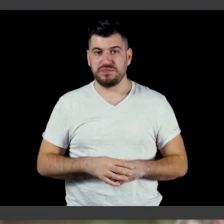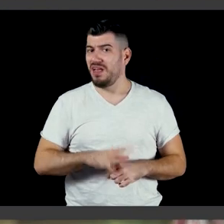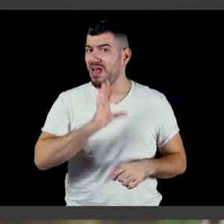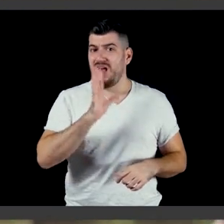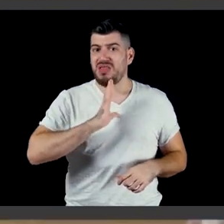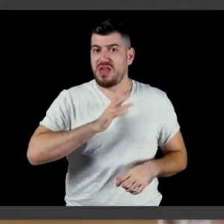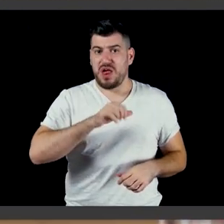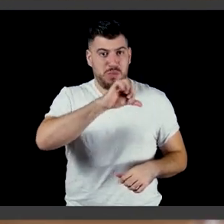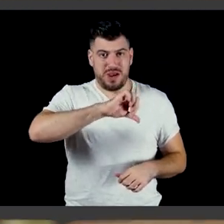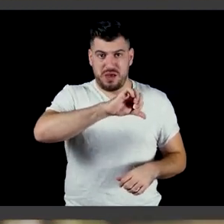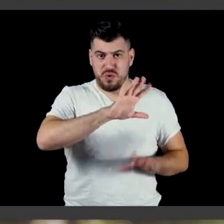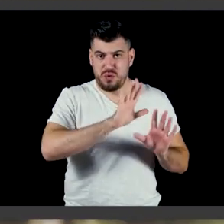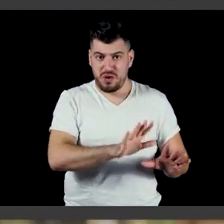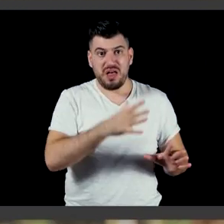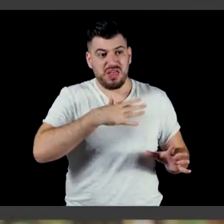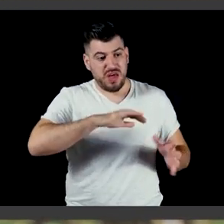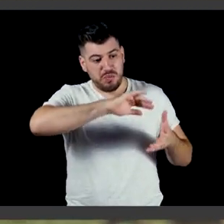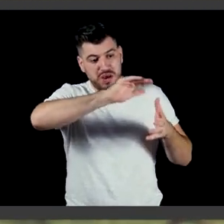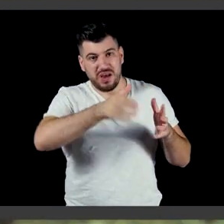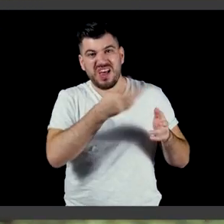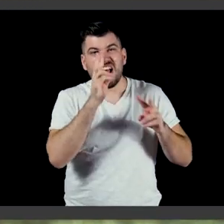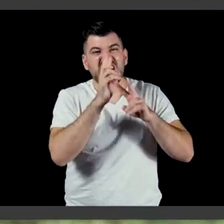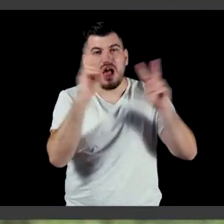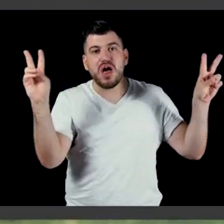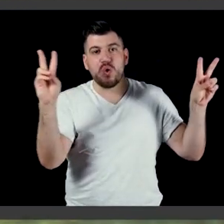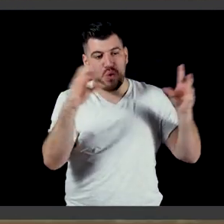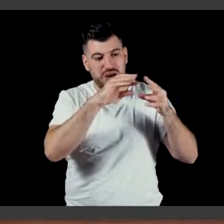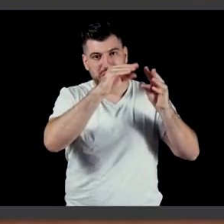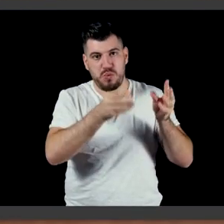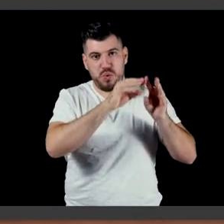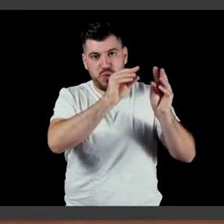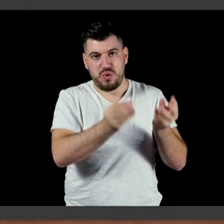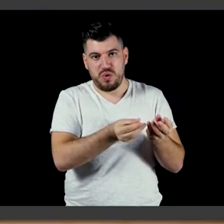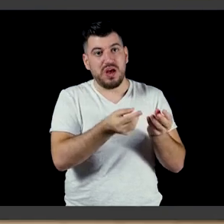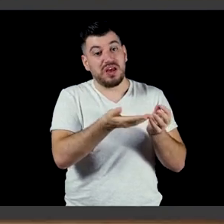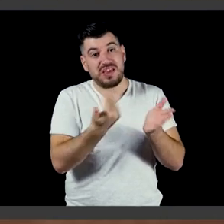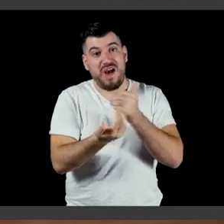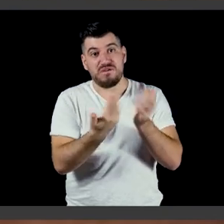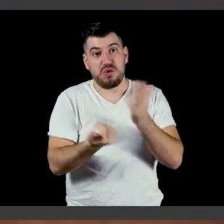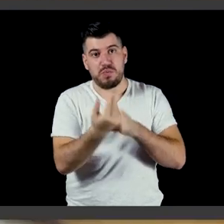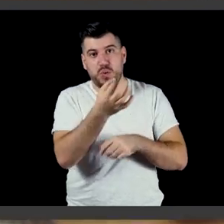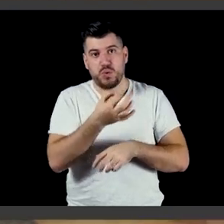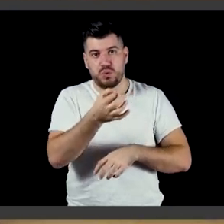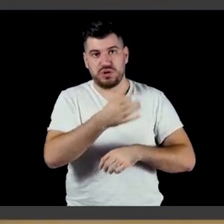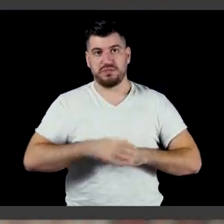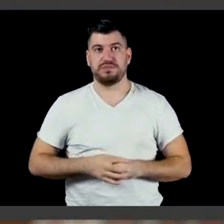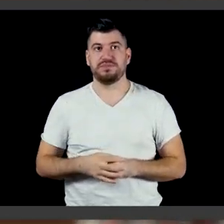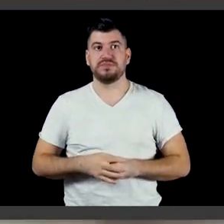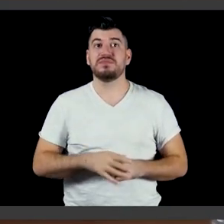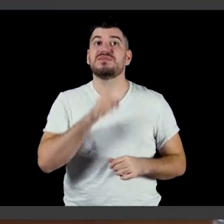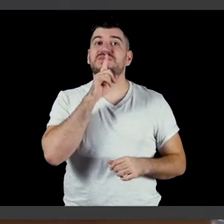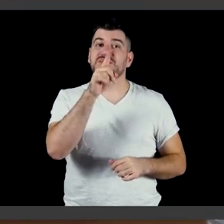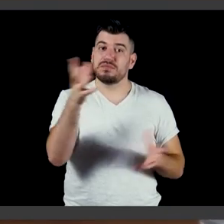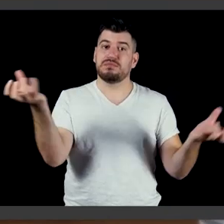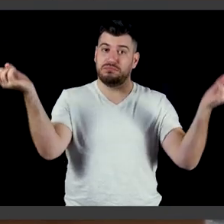θέλουμε νερό, θέλουμε την πούλπα χωρίς τα κουκούτσια και χωρίς το ζουμί. Οπότε προσεκτικά, άμα δείτε κανένα κουκούτσι, το αφαιρείτε. Λοιπόν, και έτσι όπως είναι,